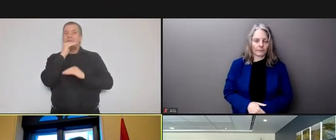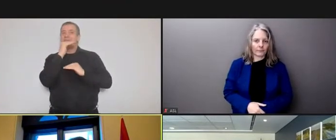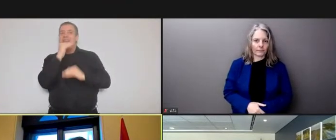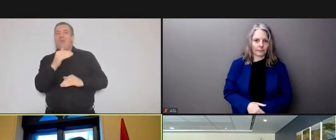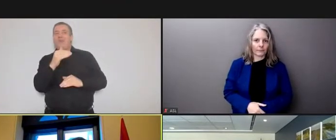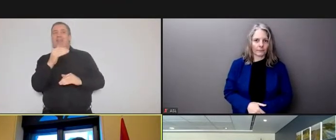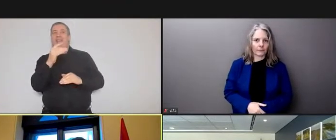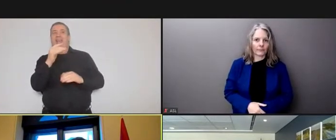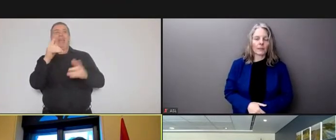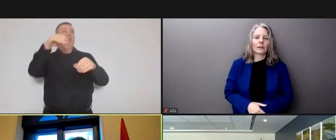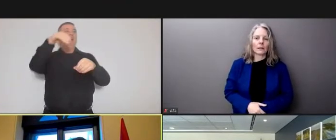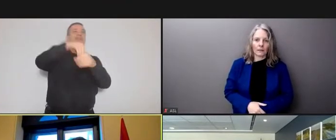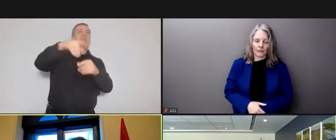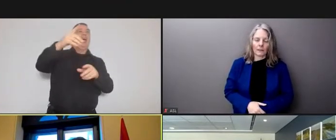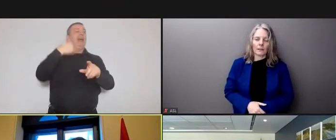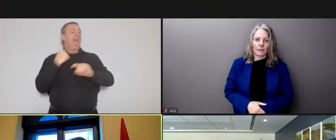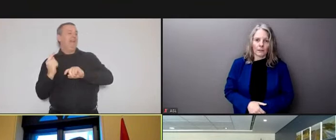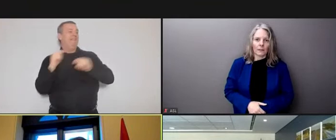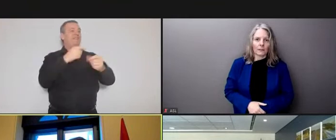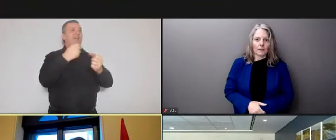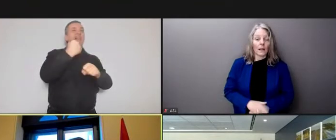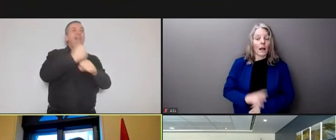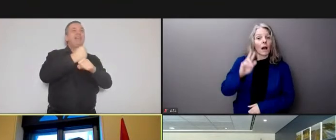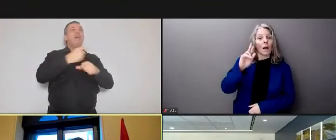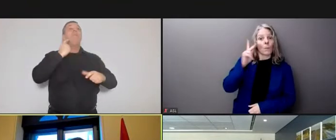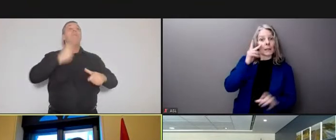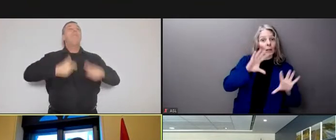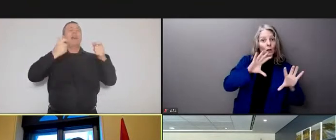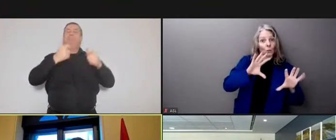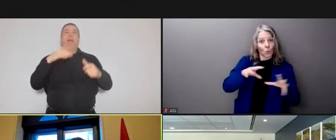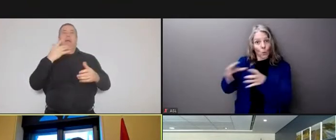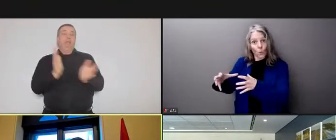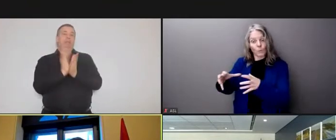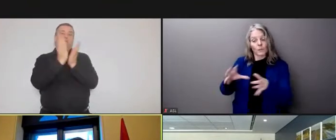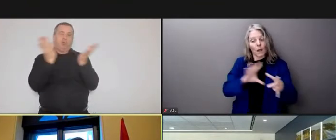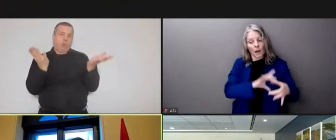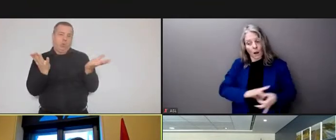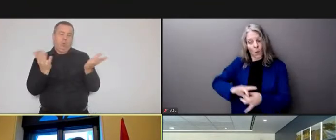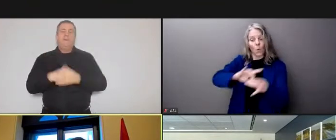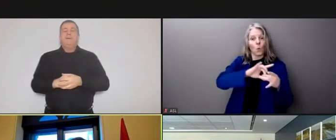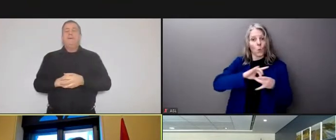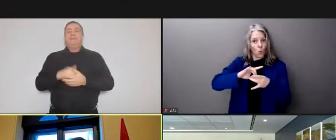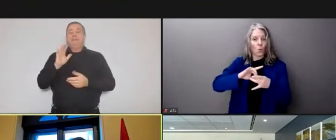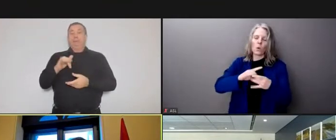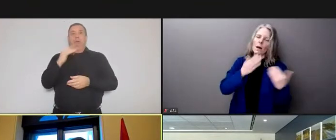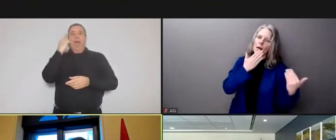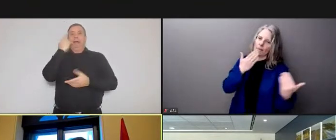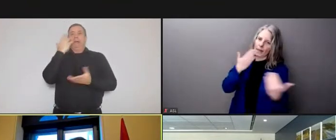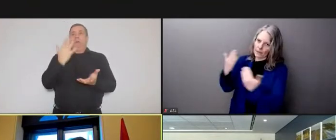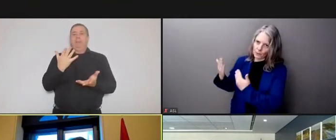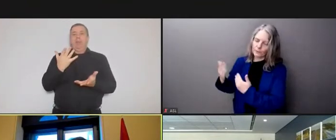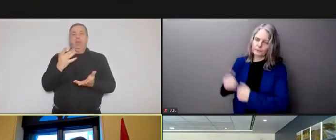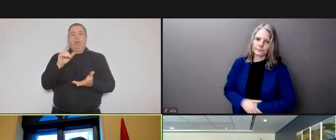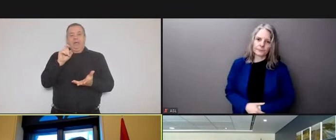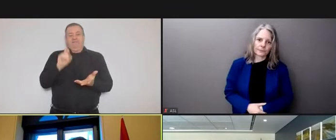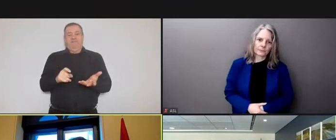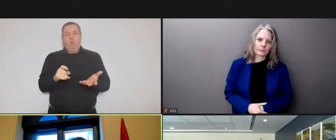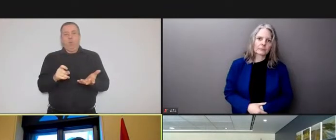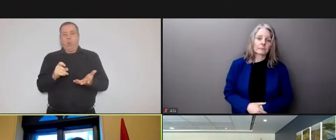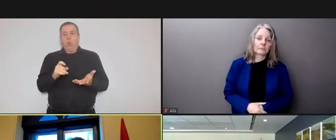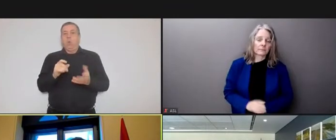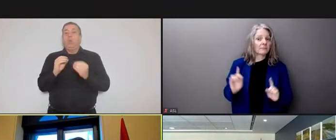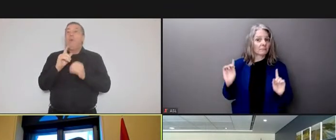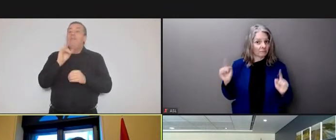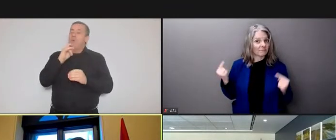collaboration de mon homologue dans l'autre partie c'était une situation où on doit s'assurer la sécurité